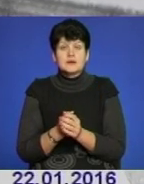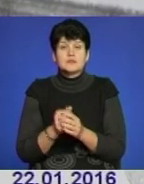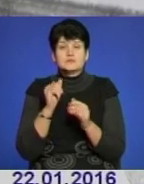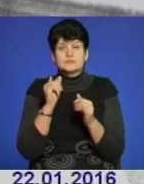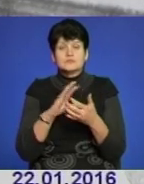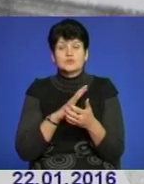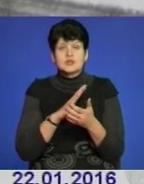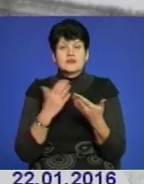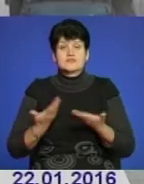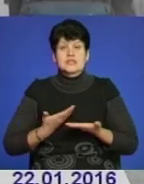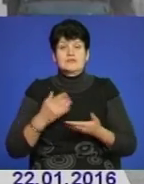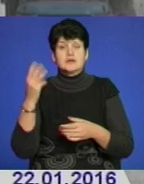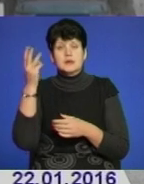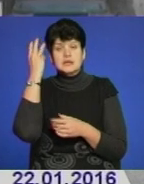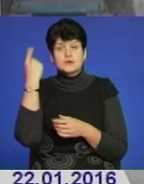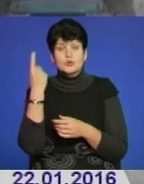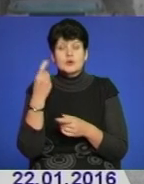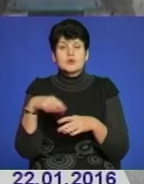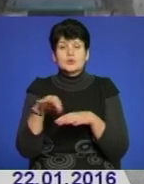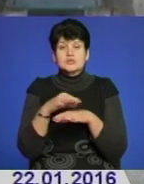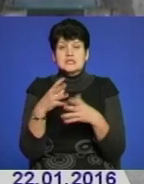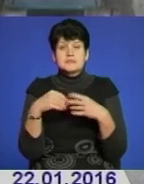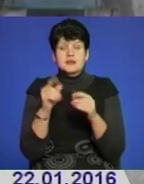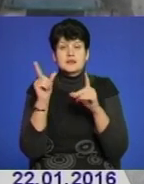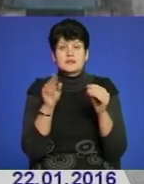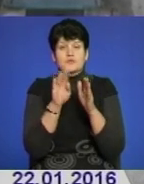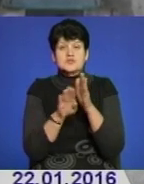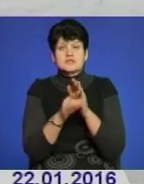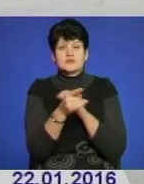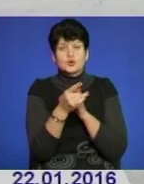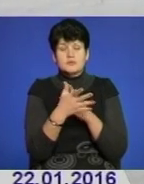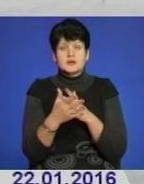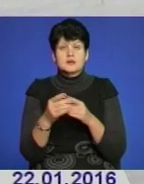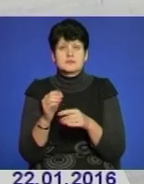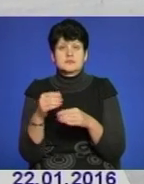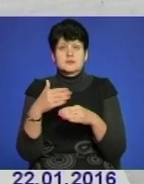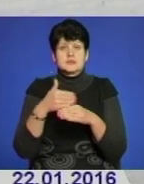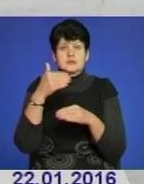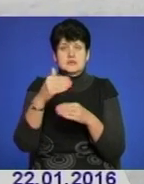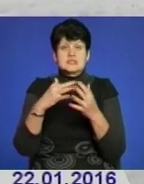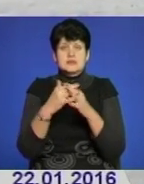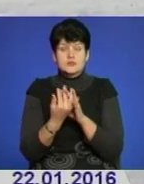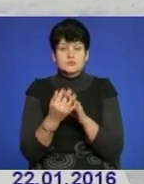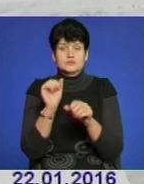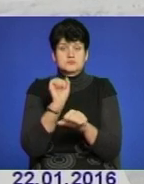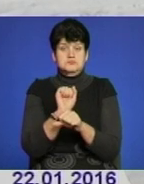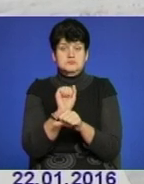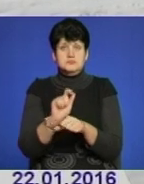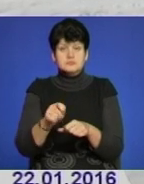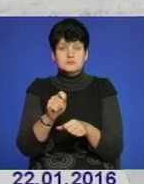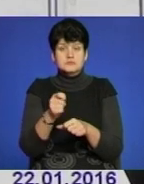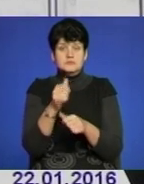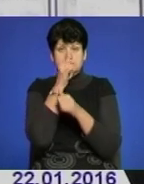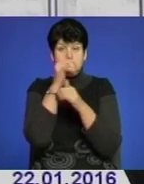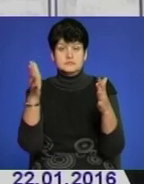і жителів Хмельниччини. Подружжя їхало з Волочиська до Тернополя. За межами села авто зупинилося. Спроби завести автівку виявилися